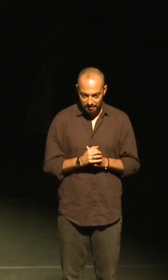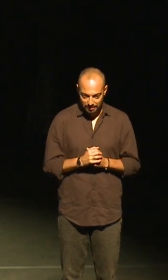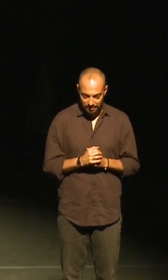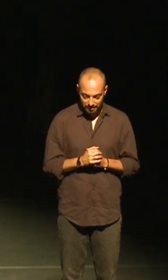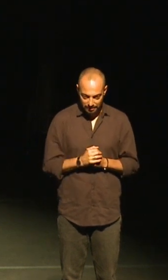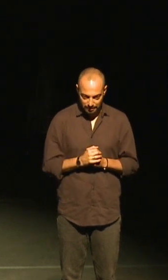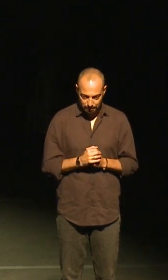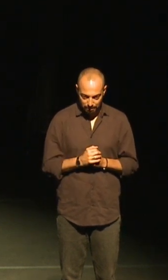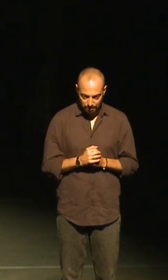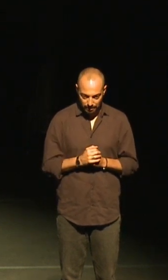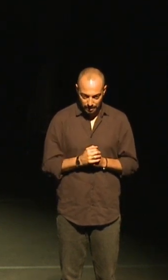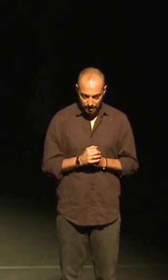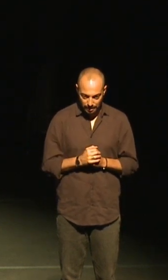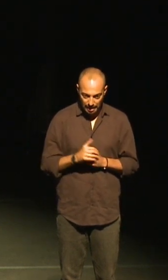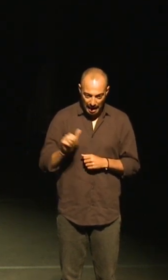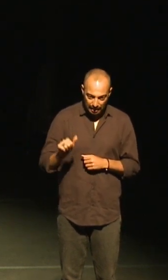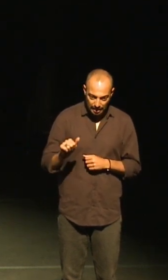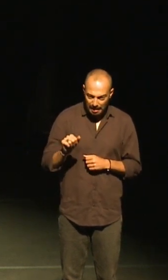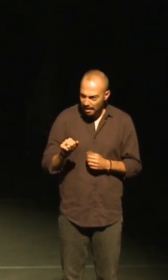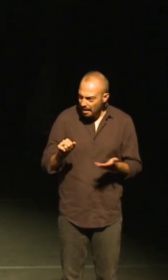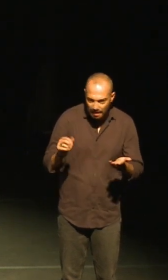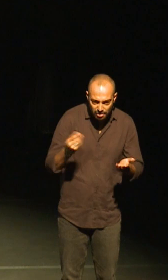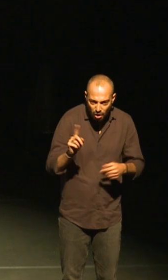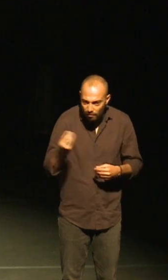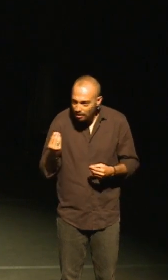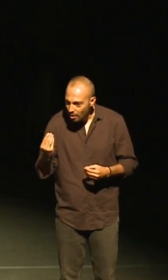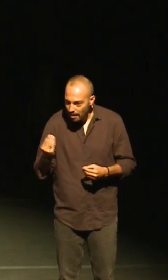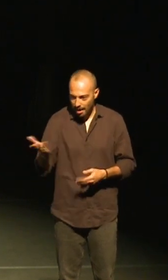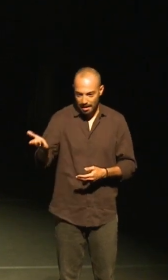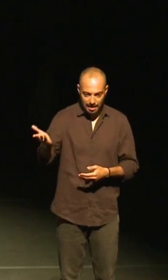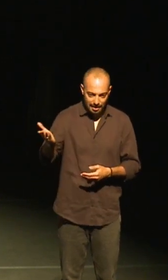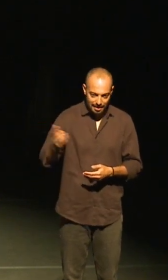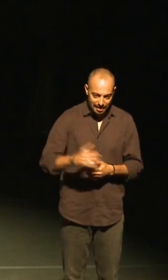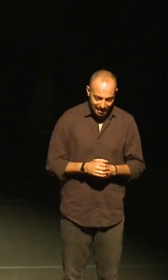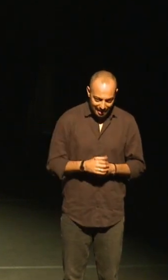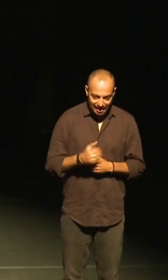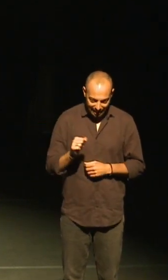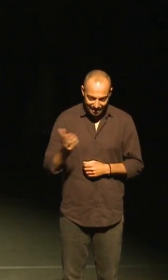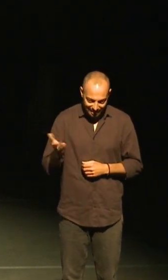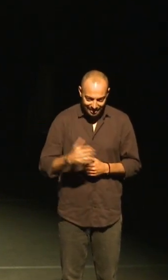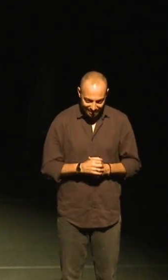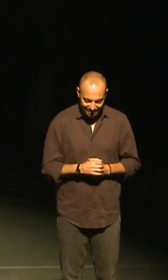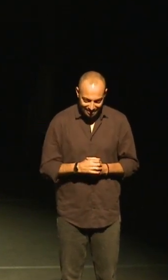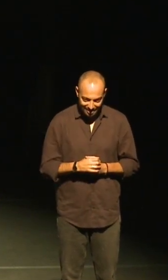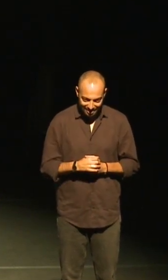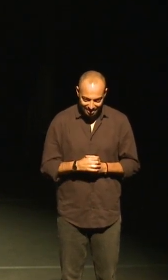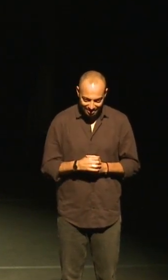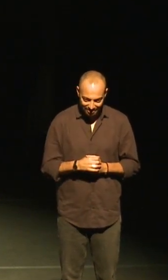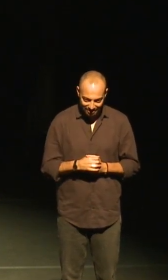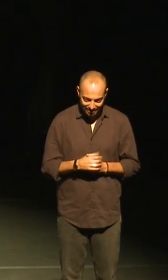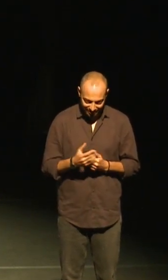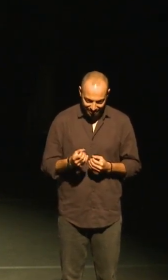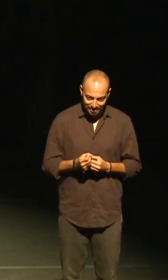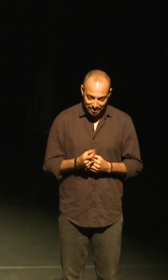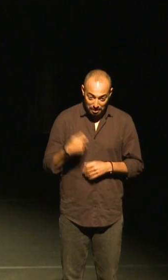Andrea Andrea Andrea Andrea Caro Andrea Andrano terrnicola presidente del